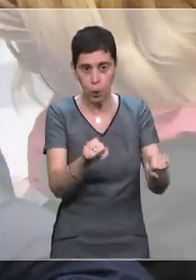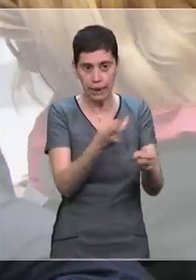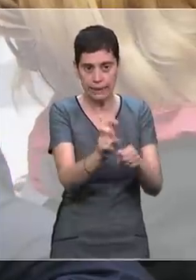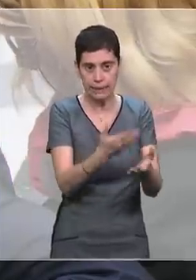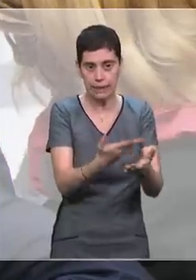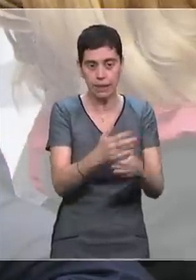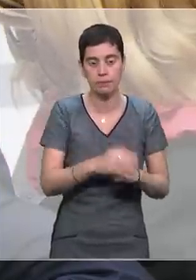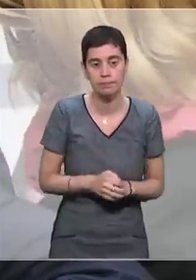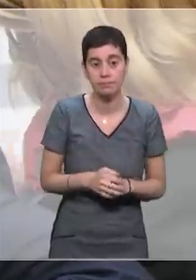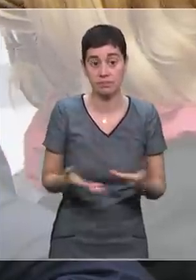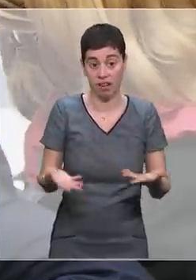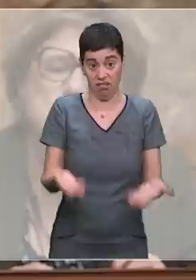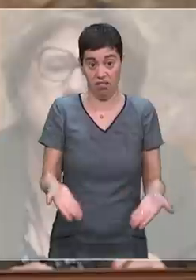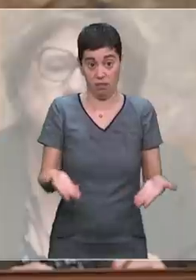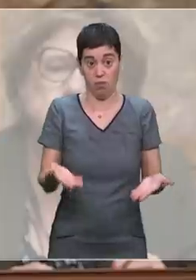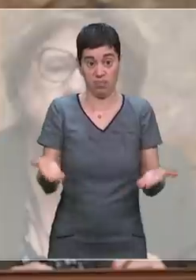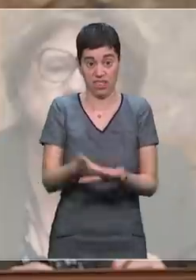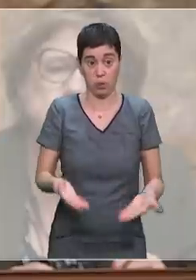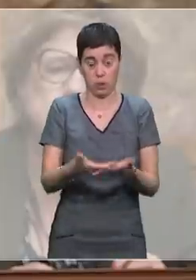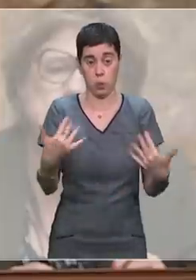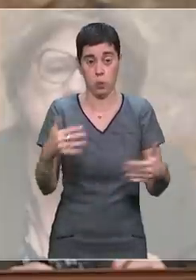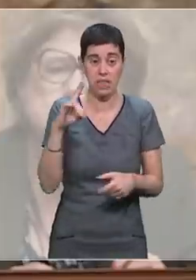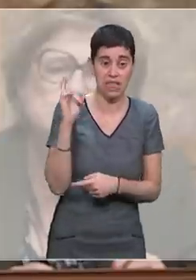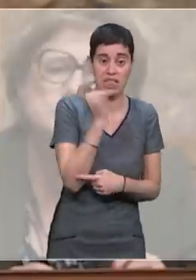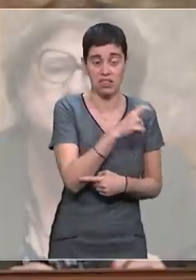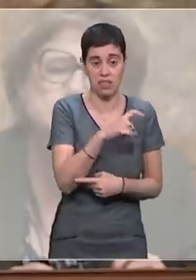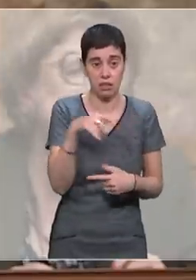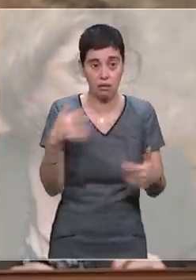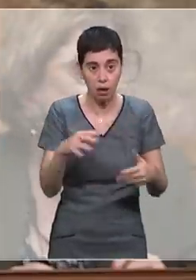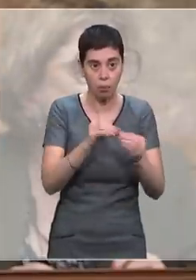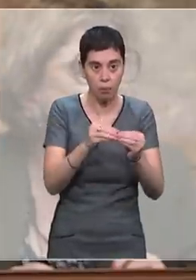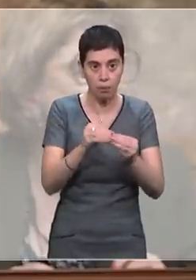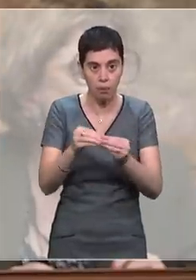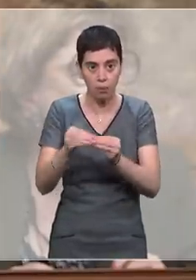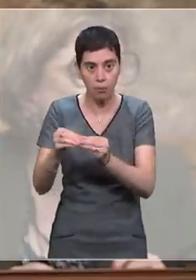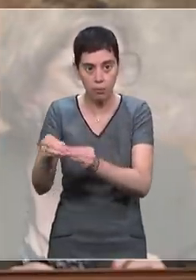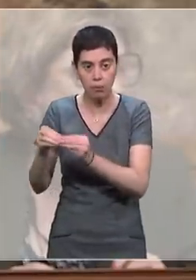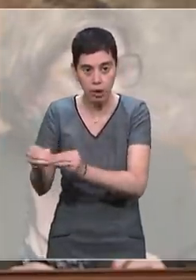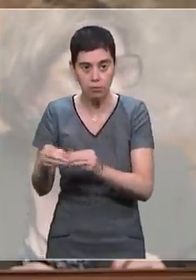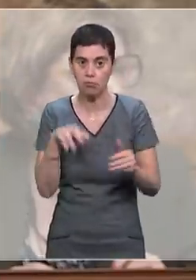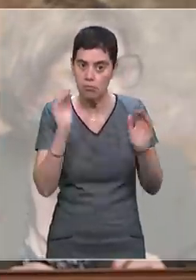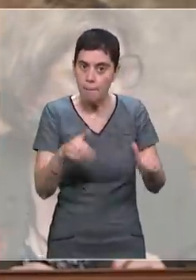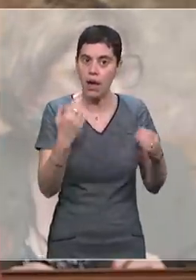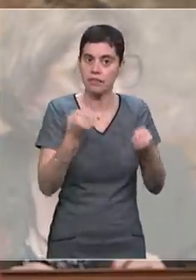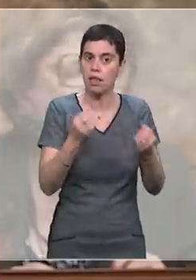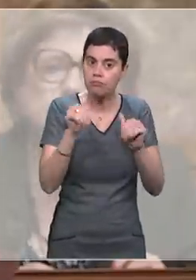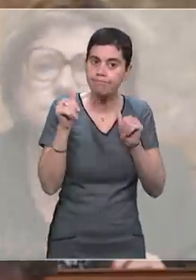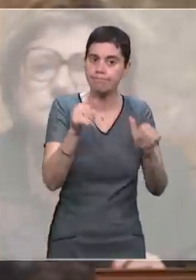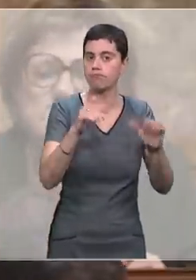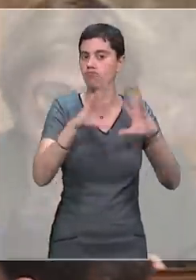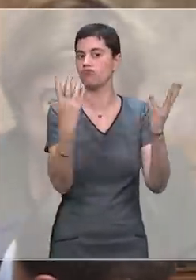un environnement conjoncturel difficile, marqué par une succession de chocs, l'activité continue à résister